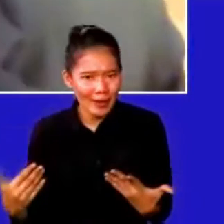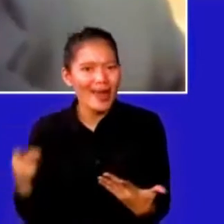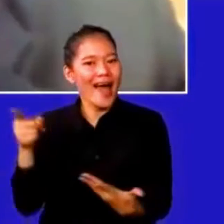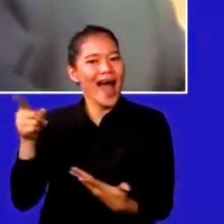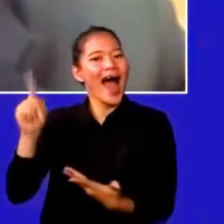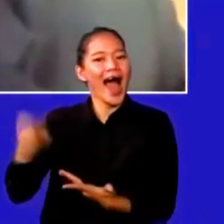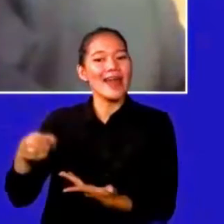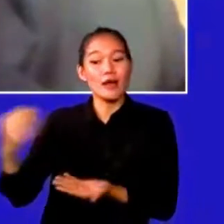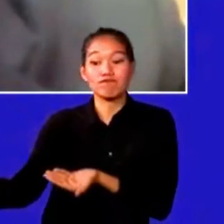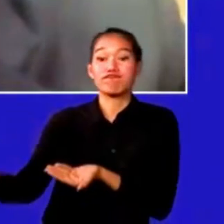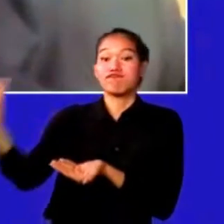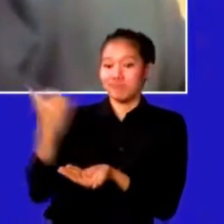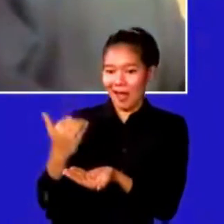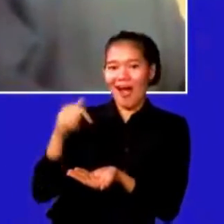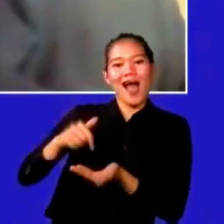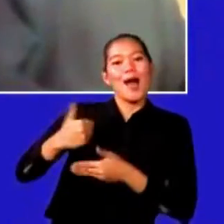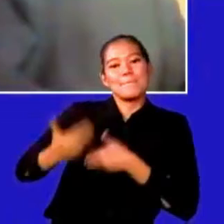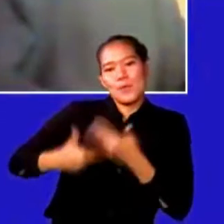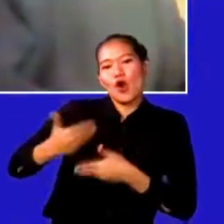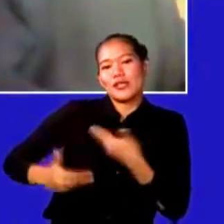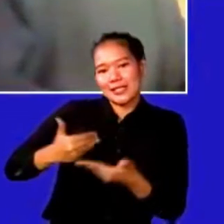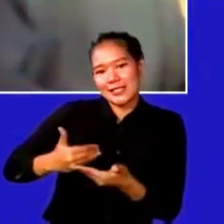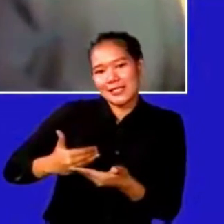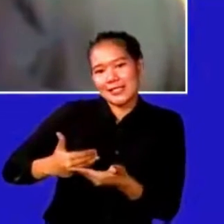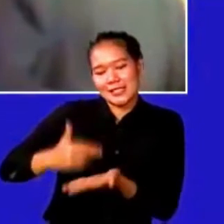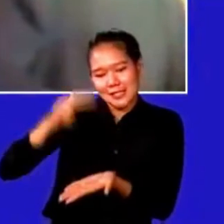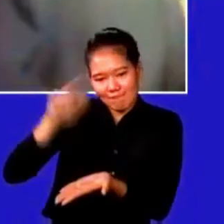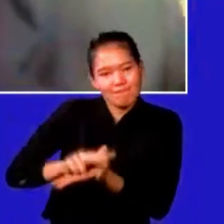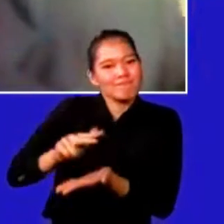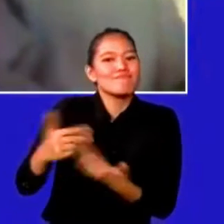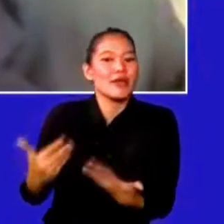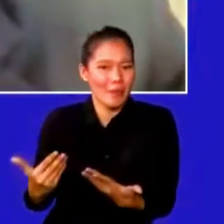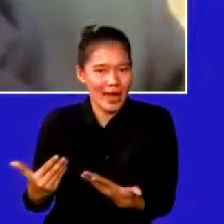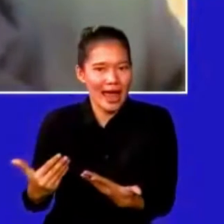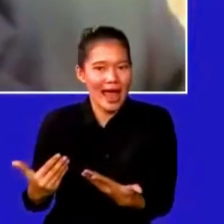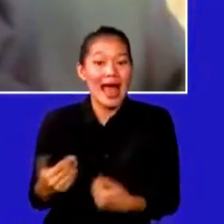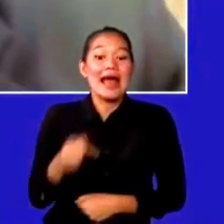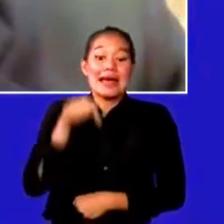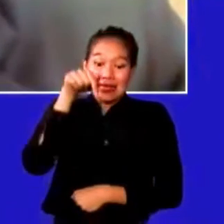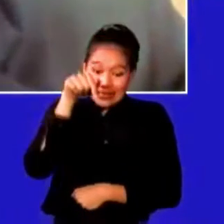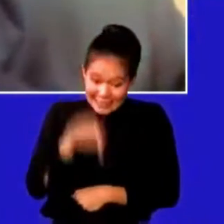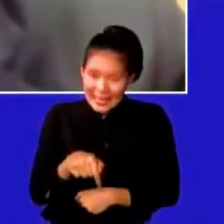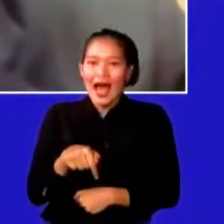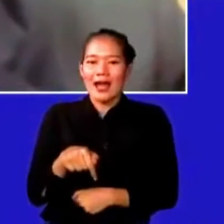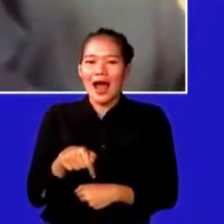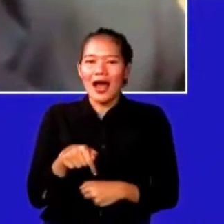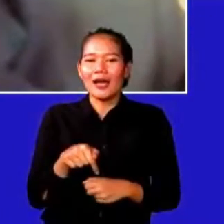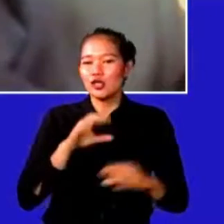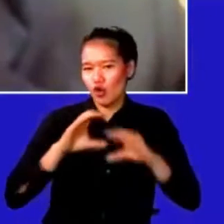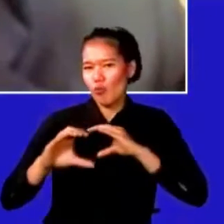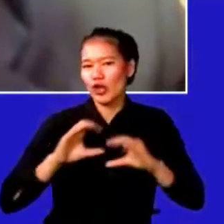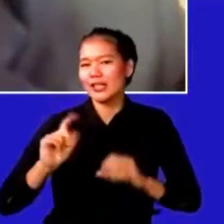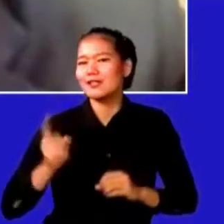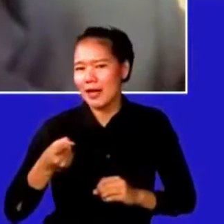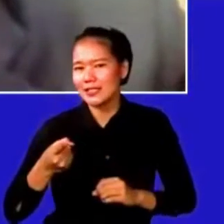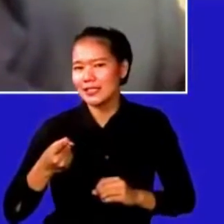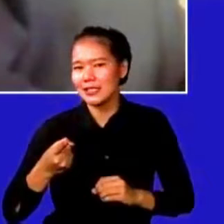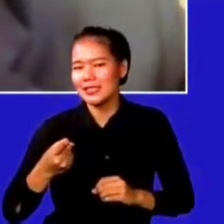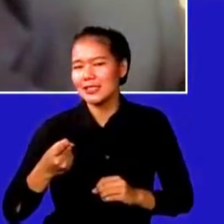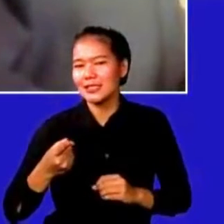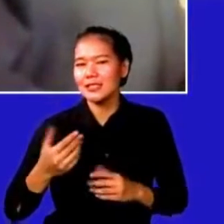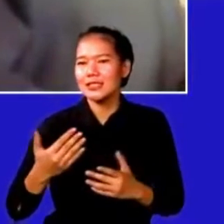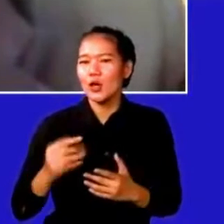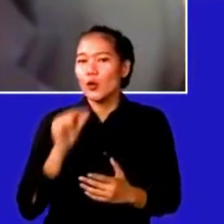dilakukan proses yang sama dengan si Nova sekarang sedang proses komunikasi untuk